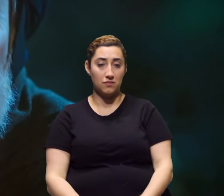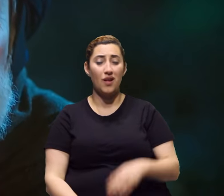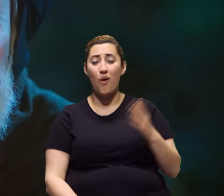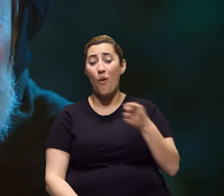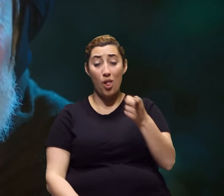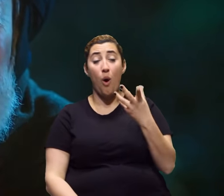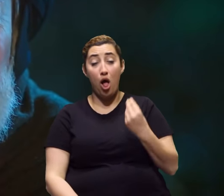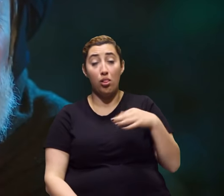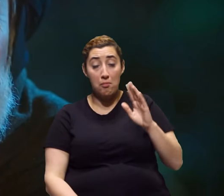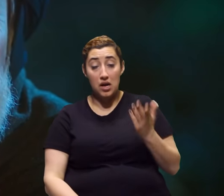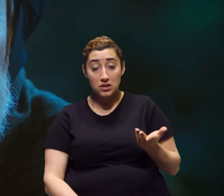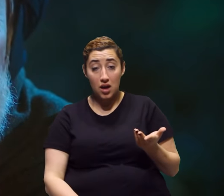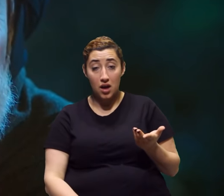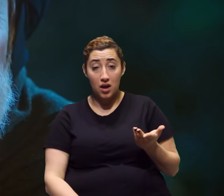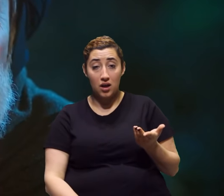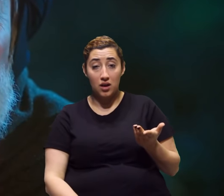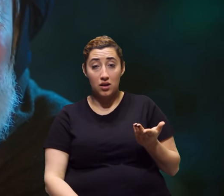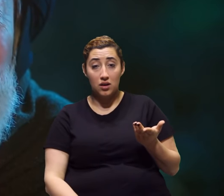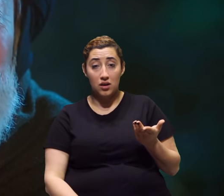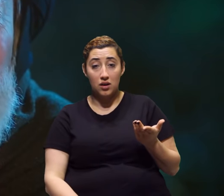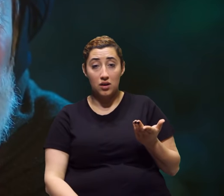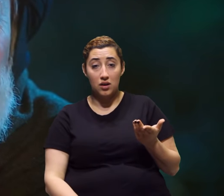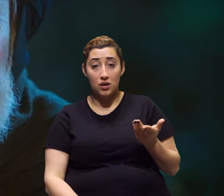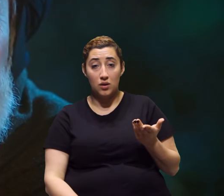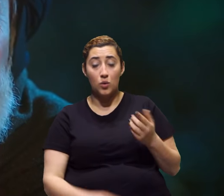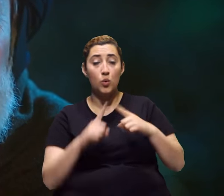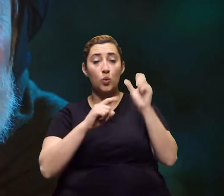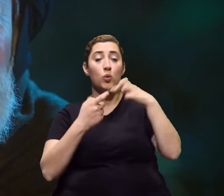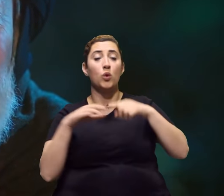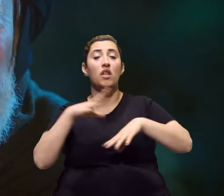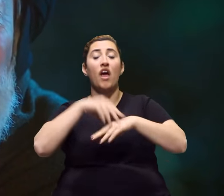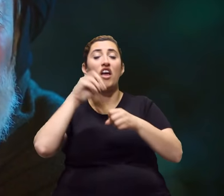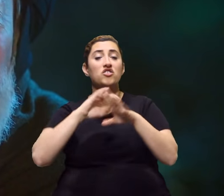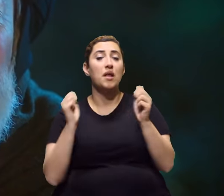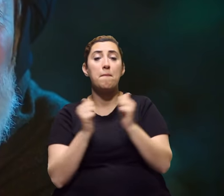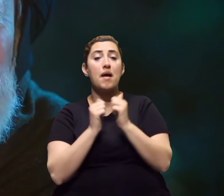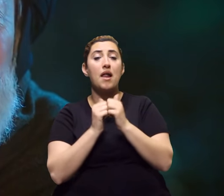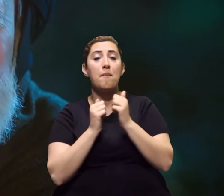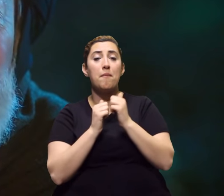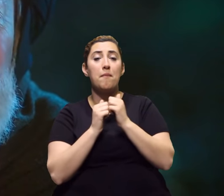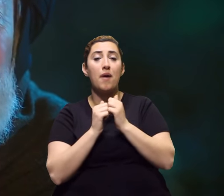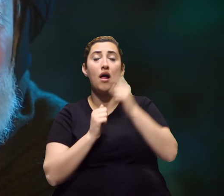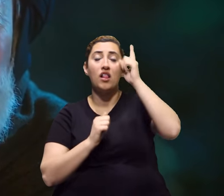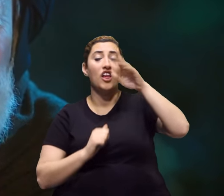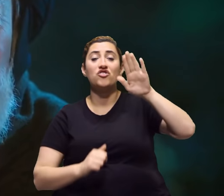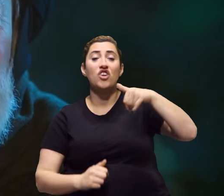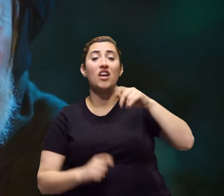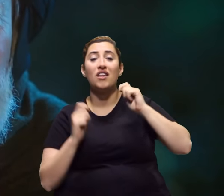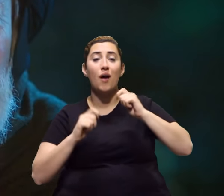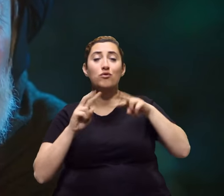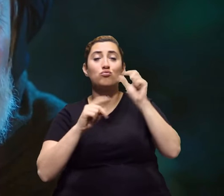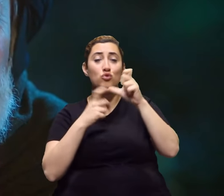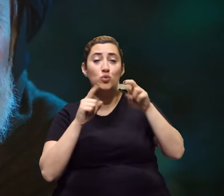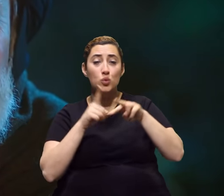Öyle olmayaydı. Tur Dağı'nda birlikte Mevla'yı çağırdığın